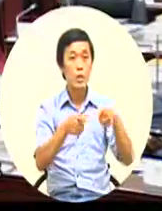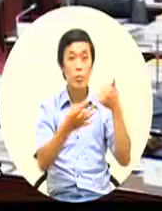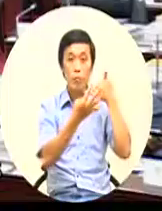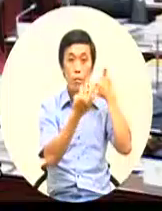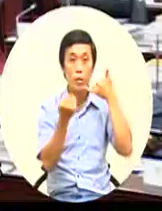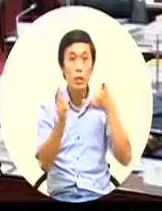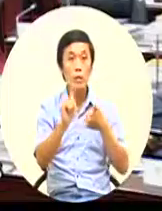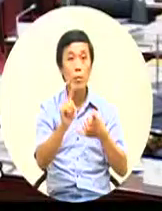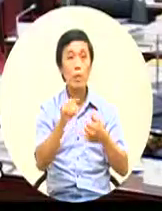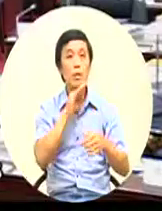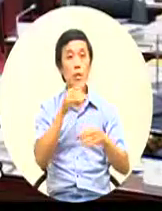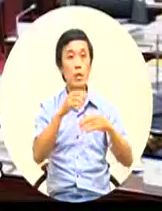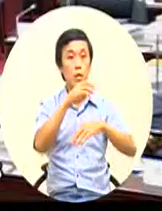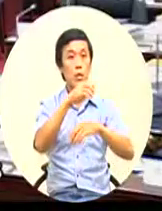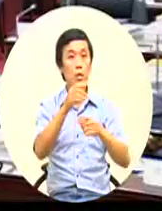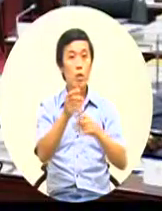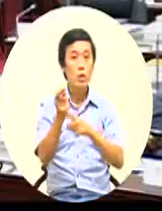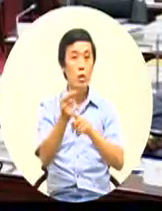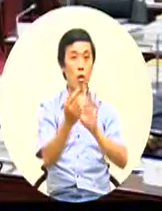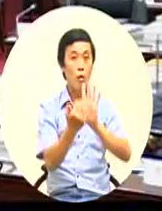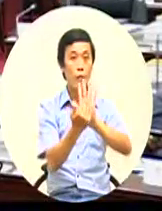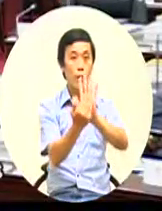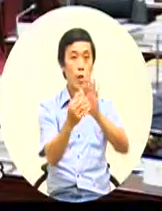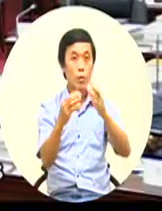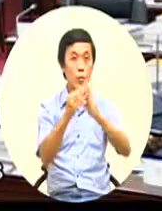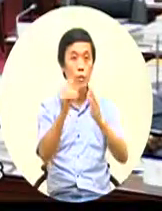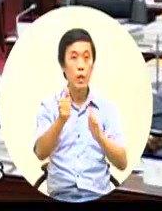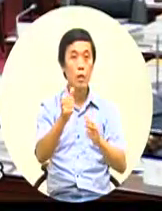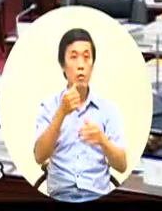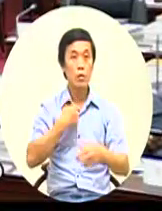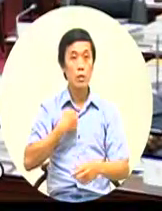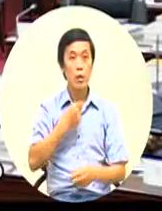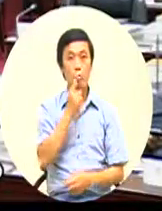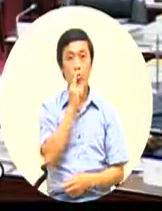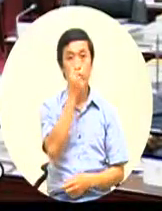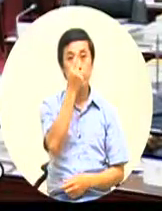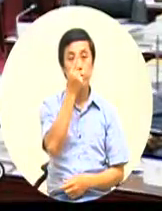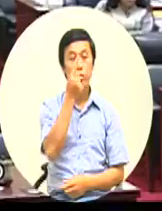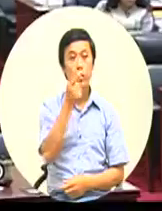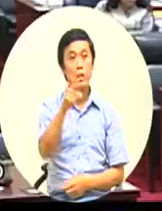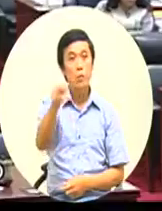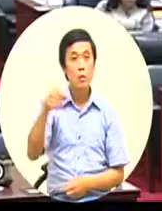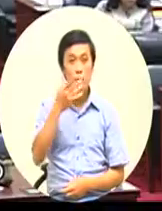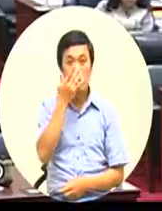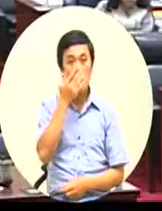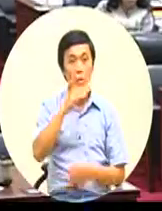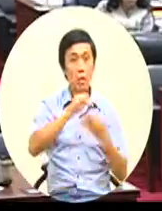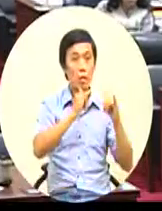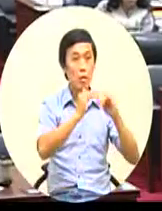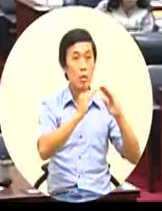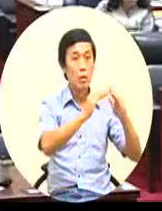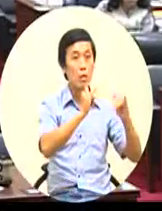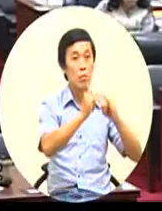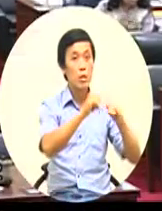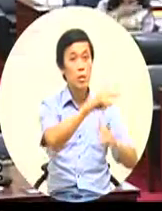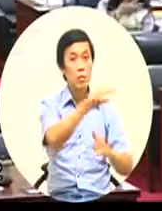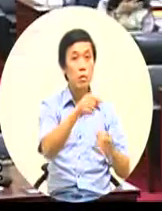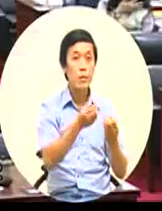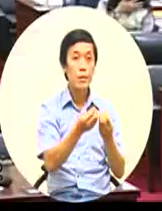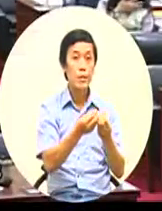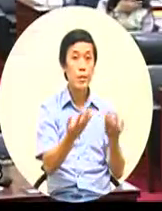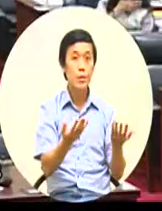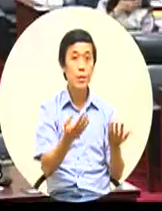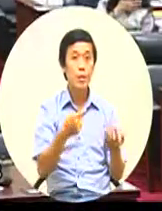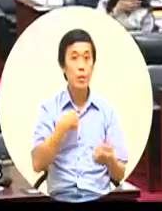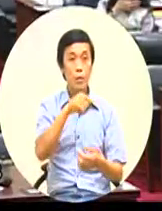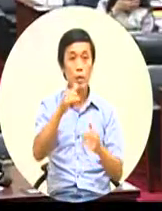知道而已，你们都不知道了，更何况我们市民朋友。我相信你们那天大家都演到底下两棒啊，干单我们这民意代表底下